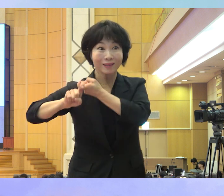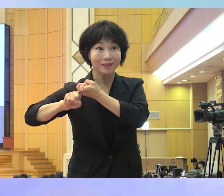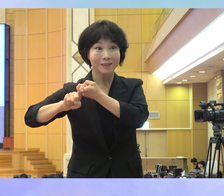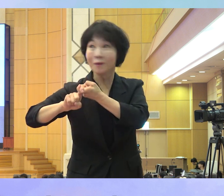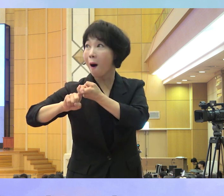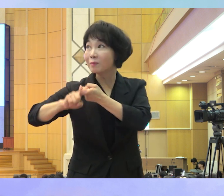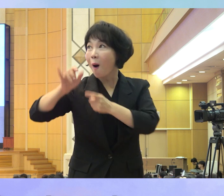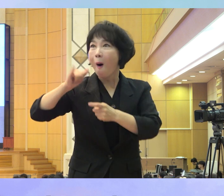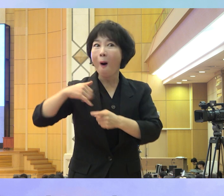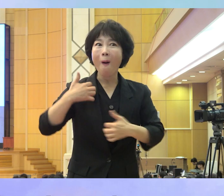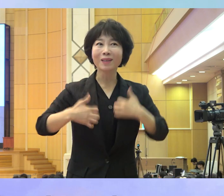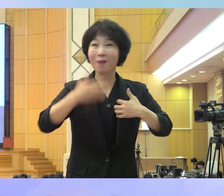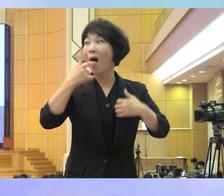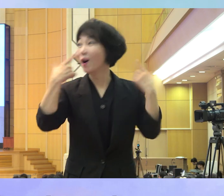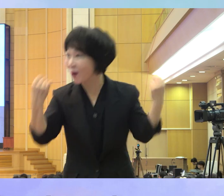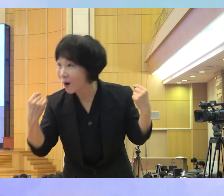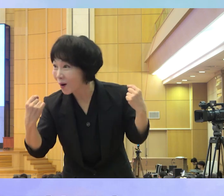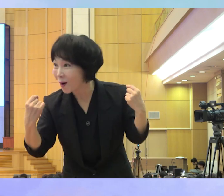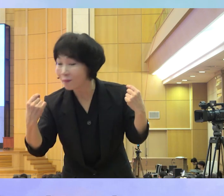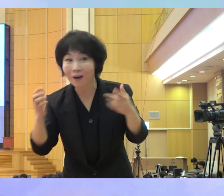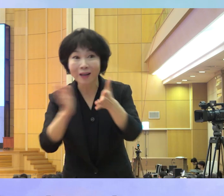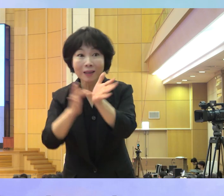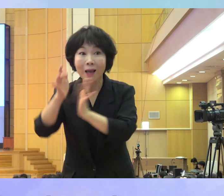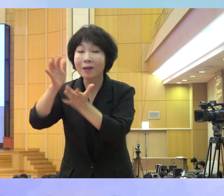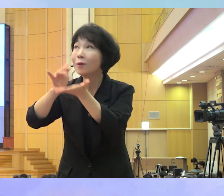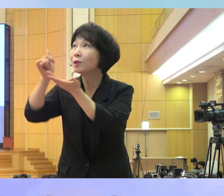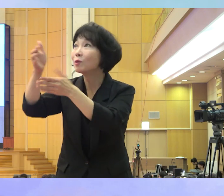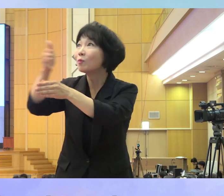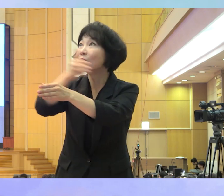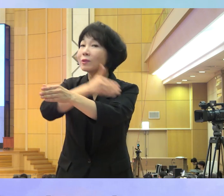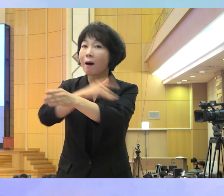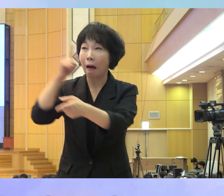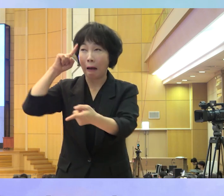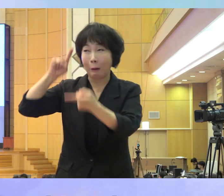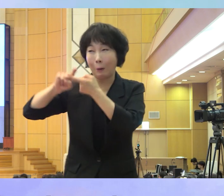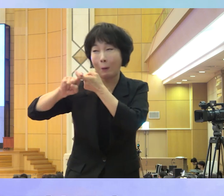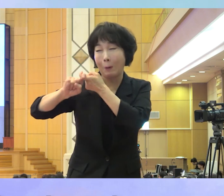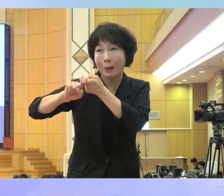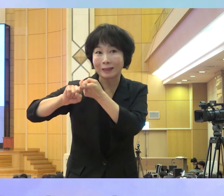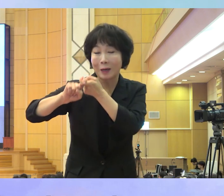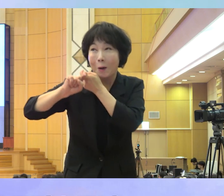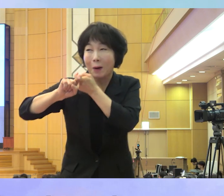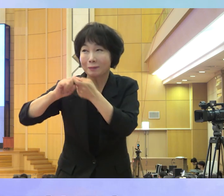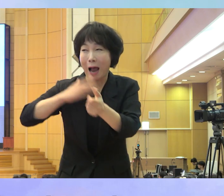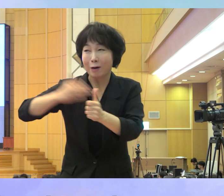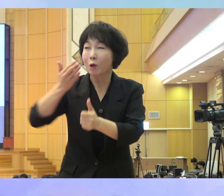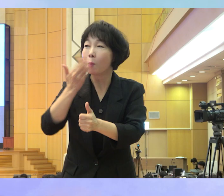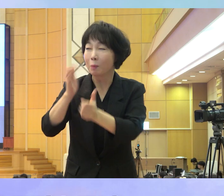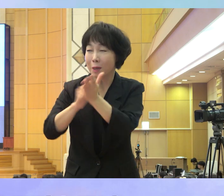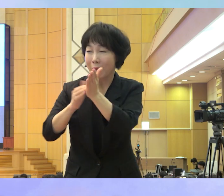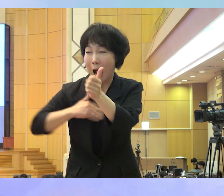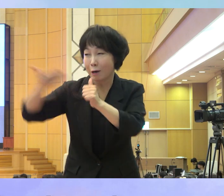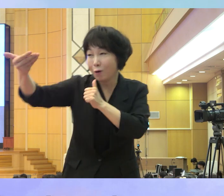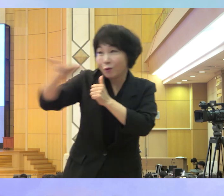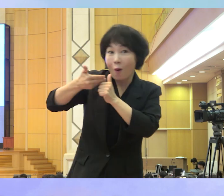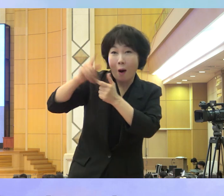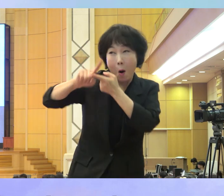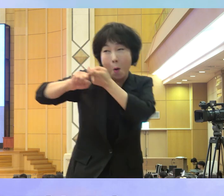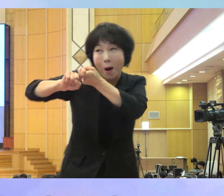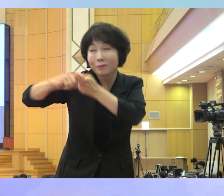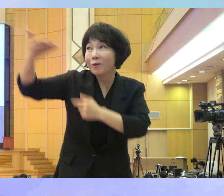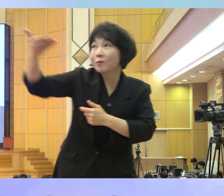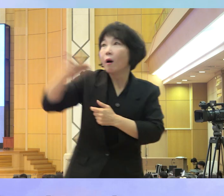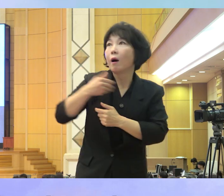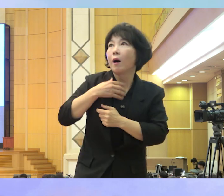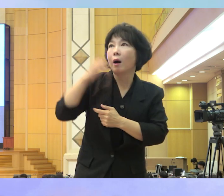근데 예수님의 보로부터 엄청난 관심을 받고 사랑을 받았다고 하면 이거는